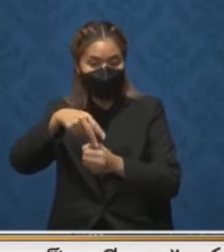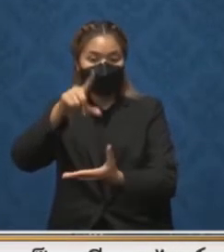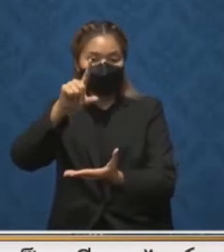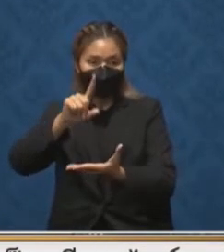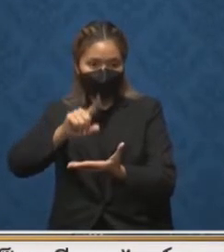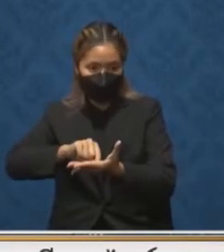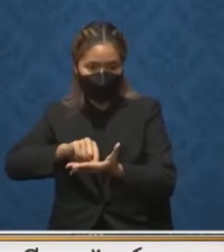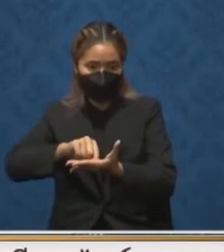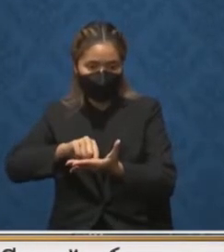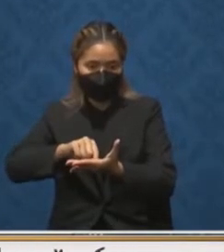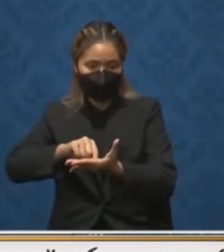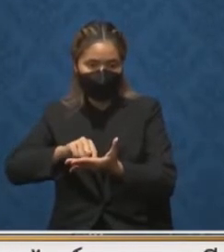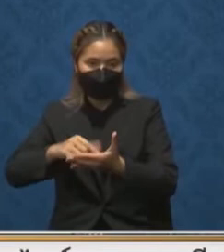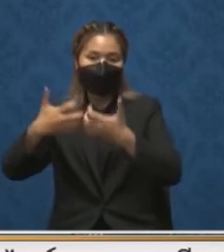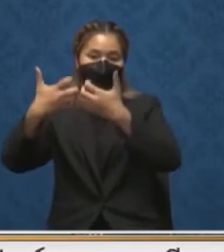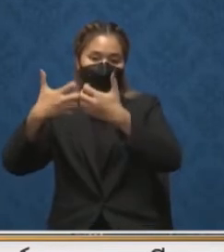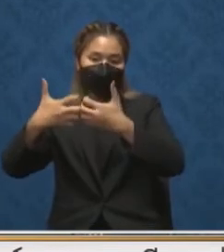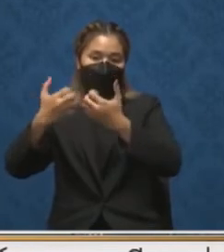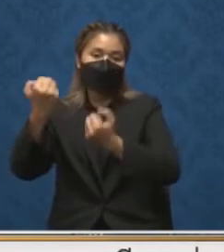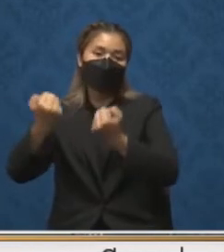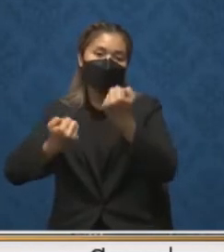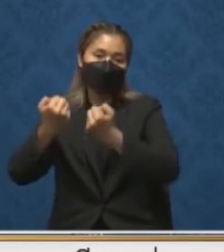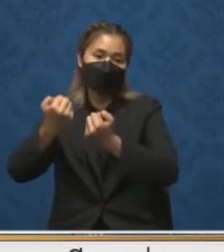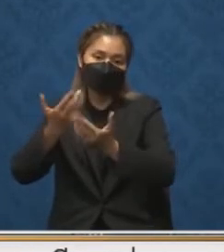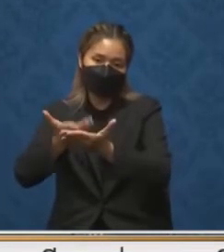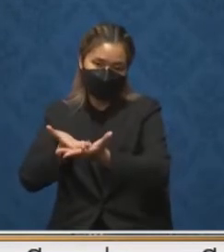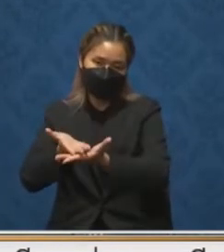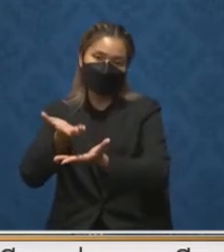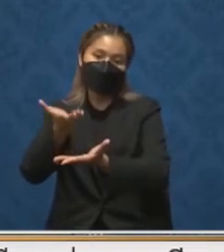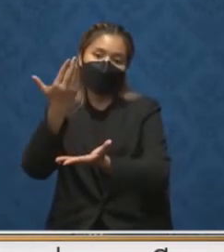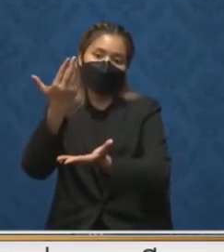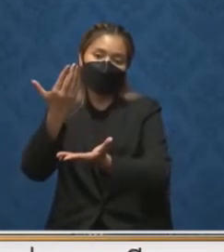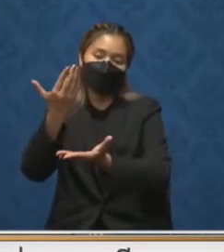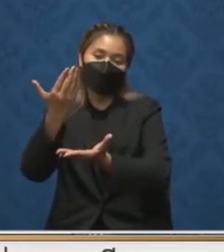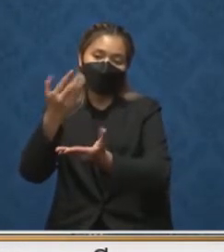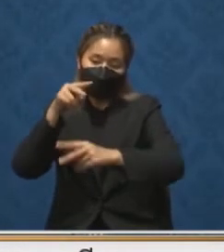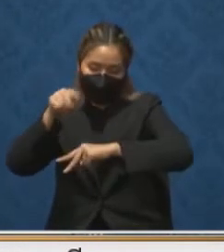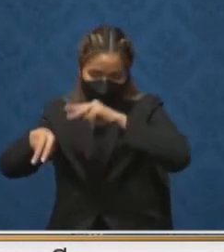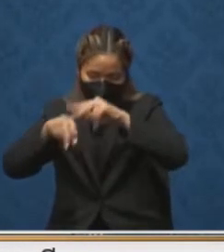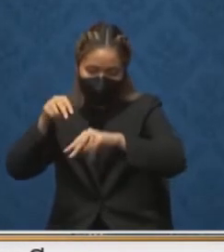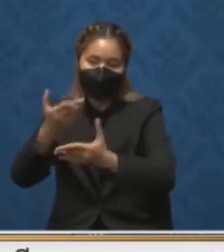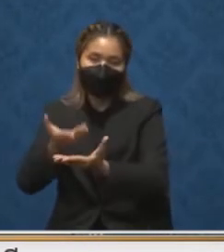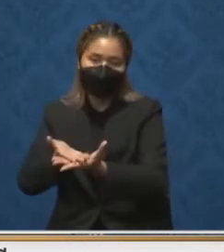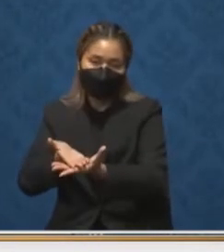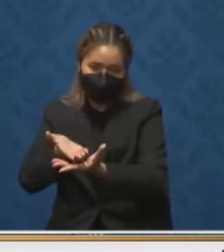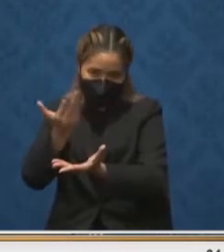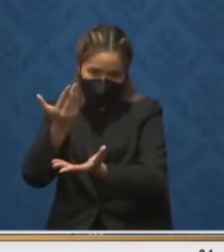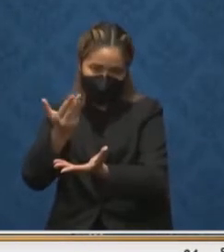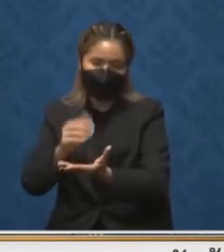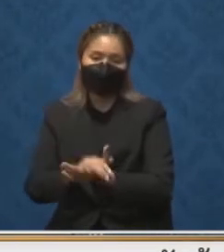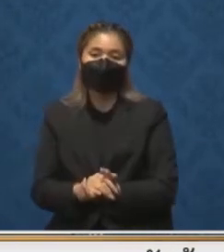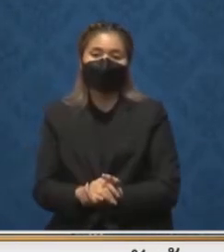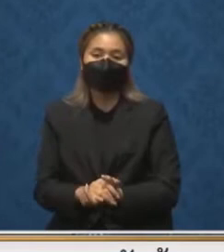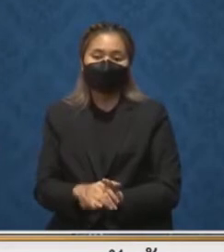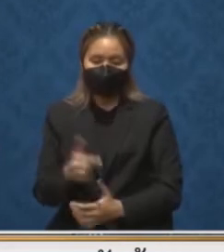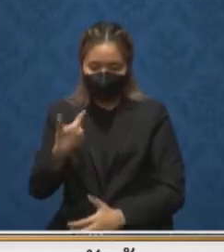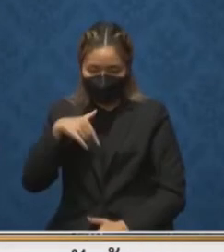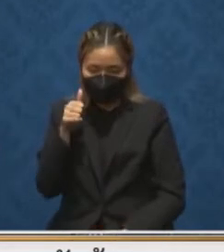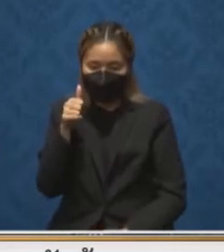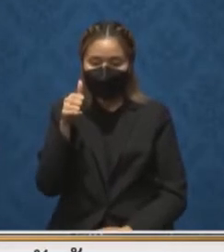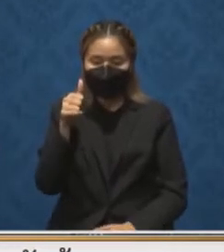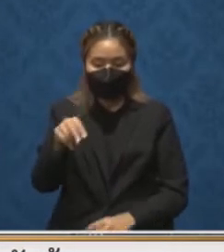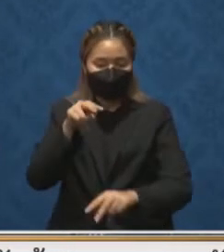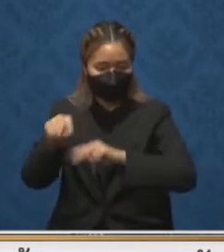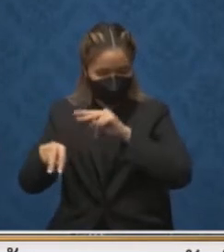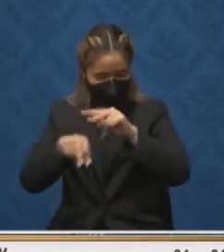ค่าต้นทุนเคื่องยต์จะแผง และค่าบำลงกศาจะแผงอันนี้ต้เข้าไปกํากลบดูแลเลยนะครั